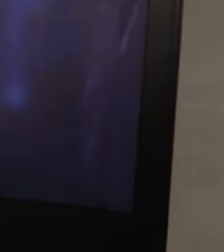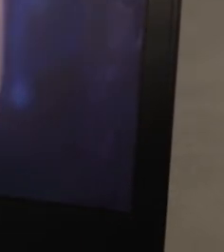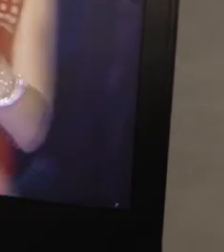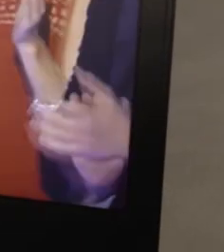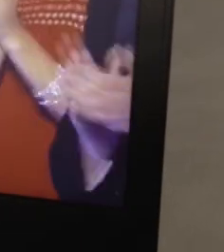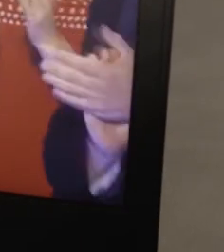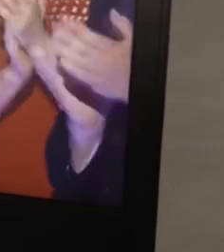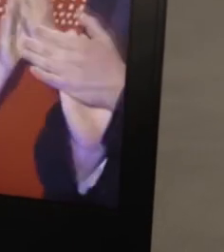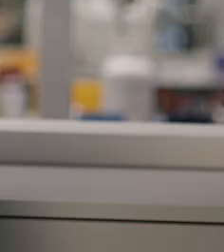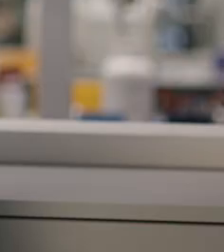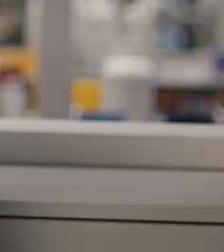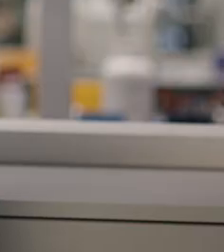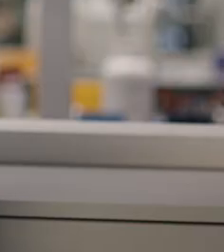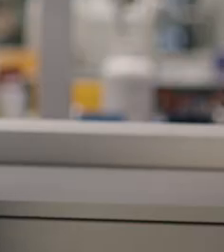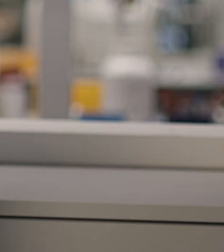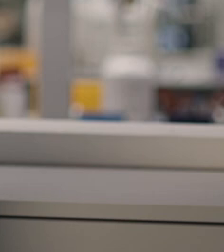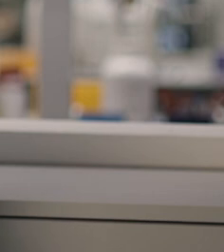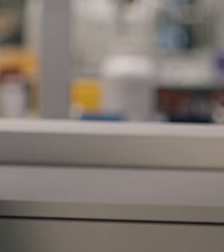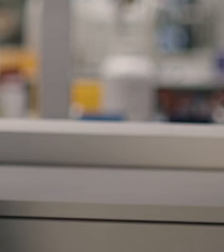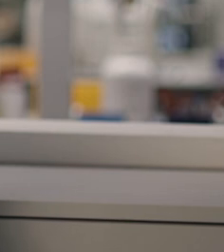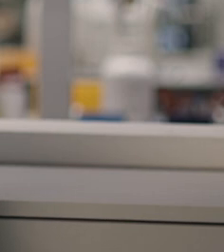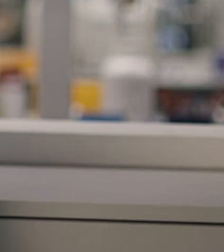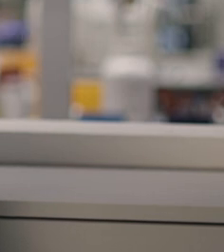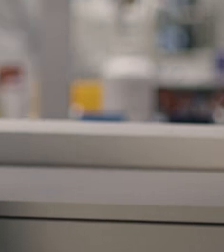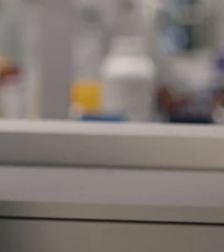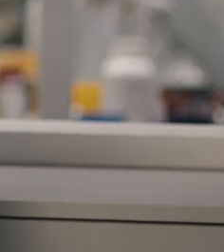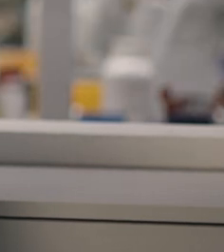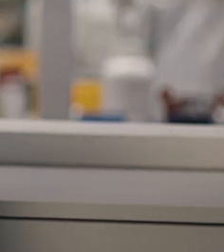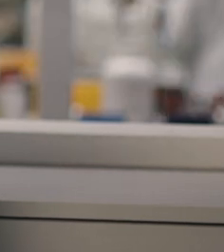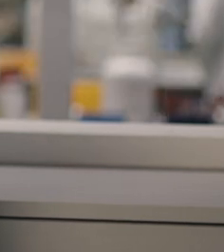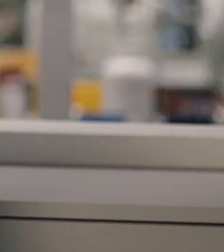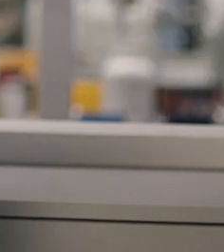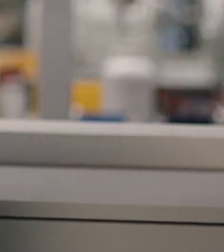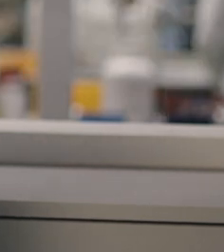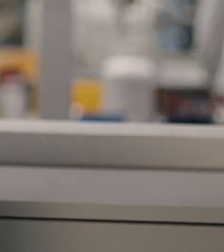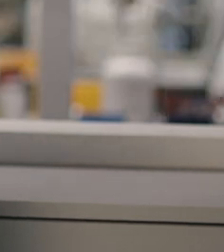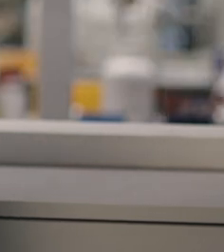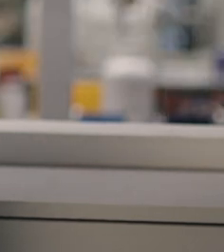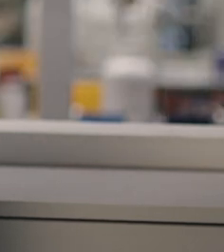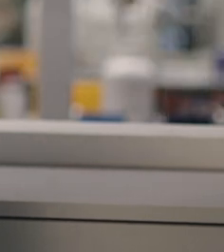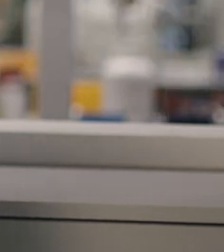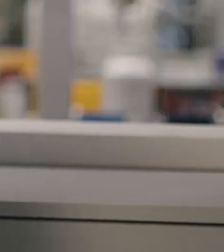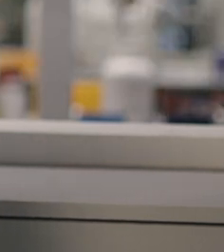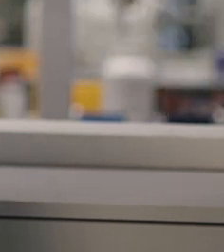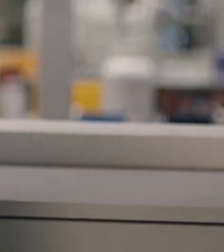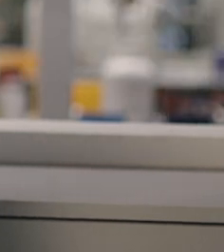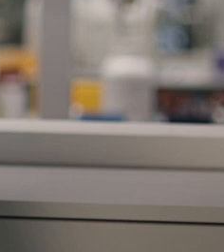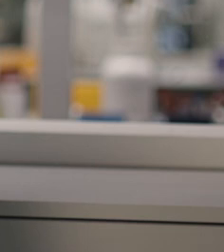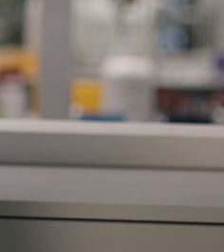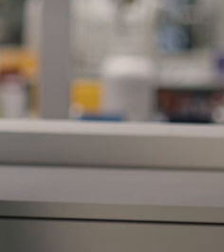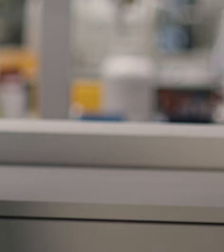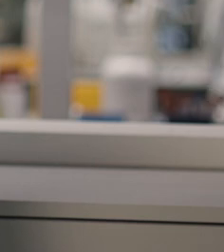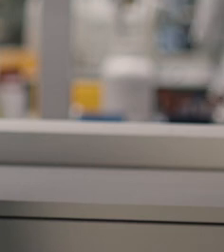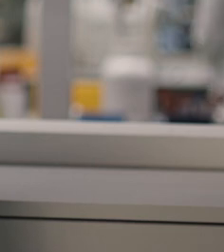alleen hoop aan patiënten, maar ook aan neurowetenschappers wereldwijd. De tijd dat hersenaandoeningen vooral